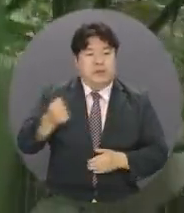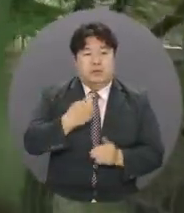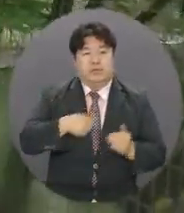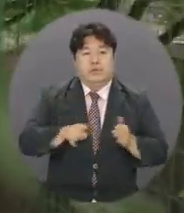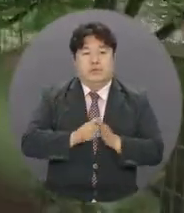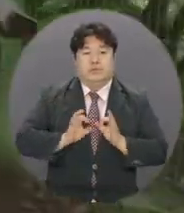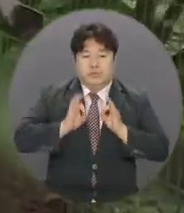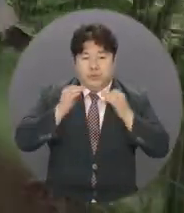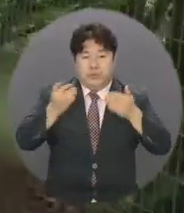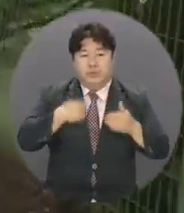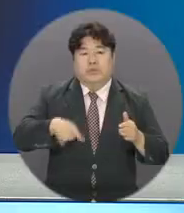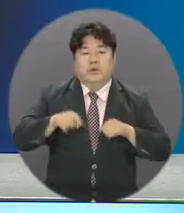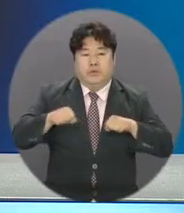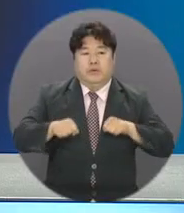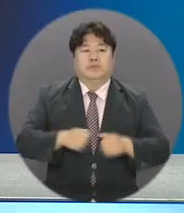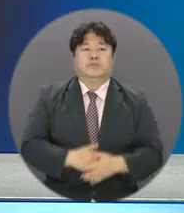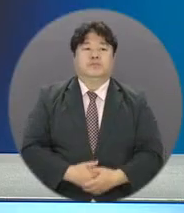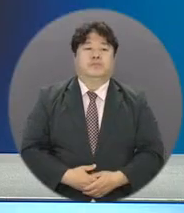MBC 뉴스 윤문수입니다.